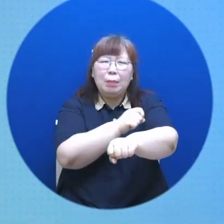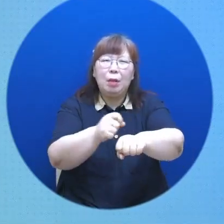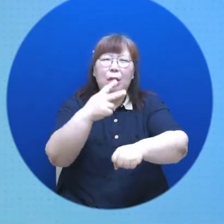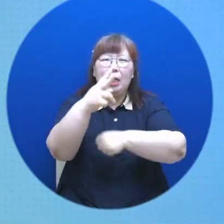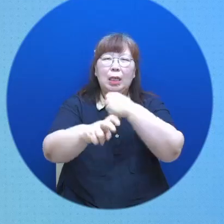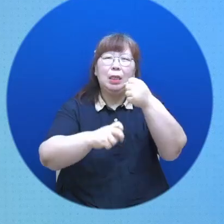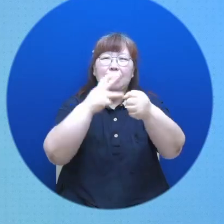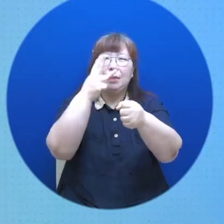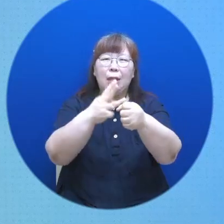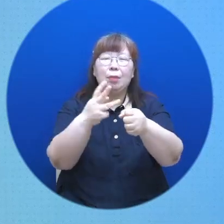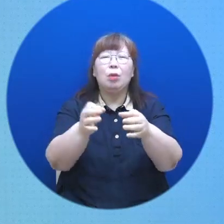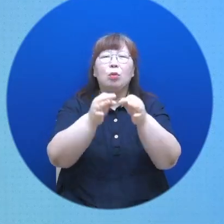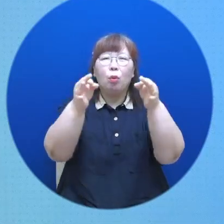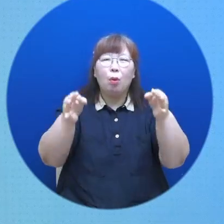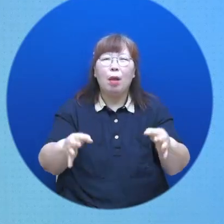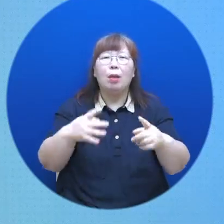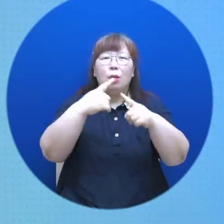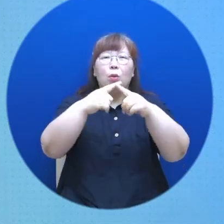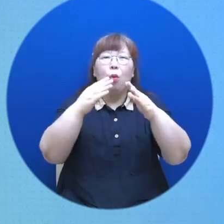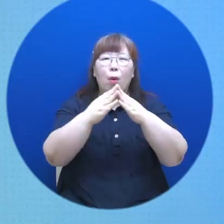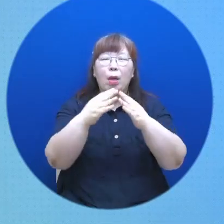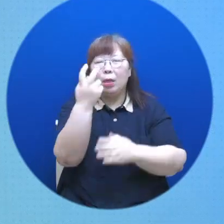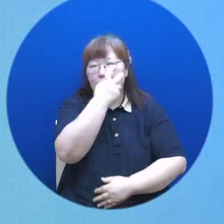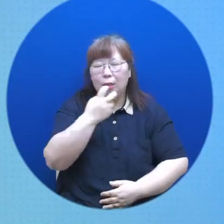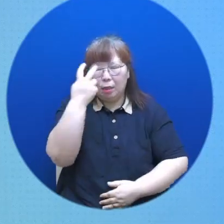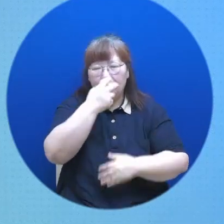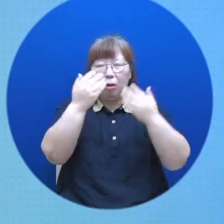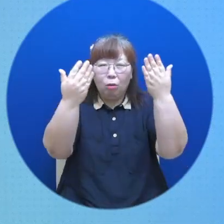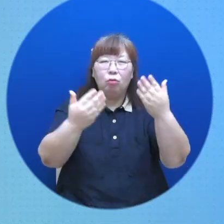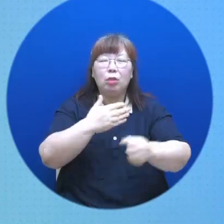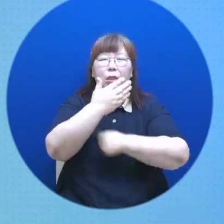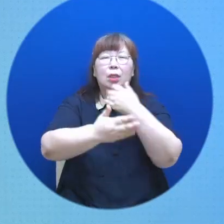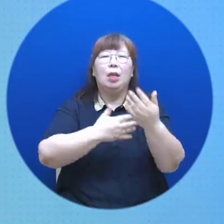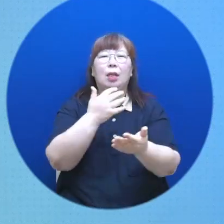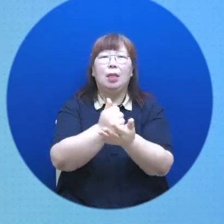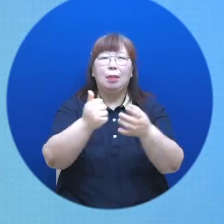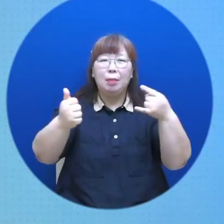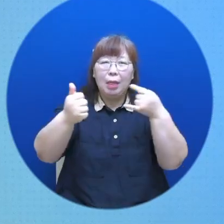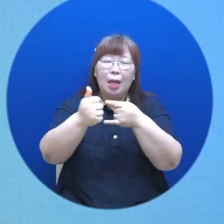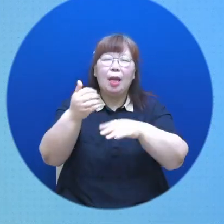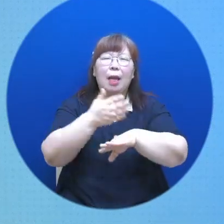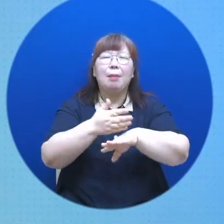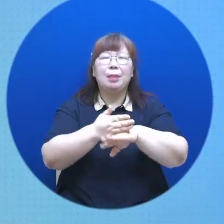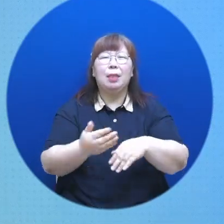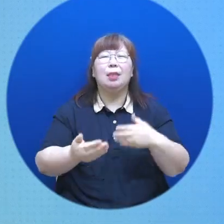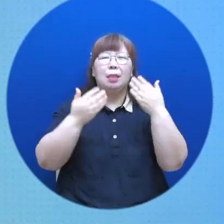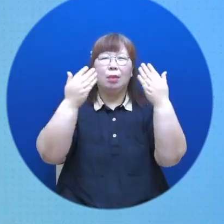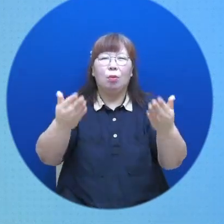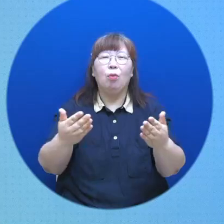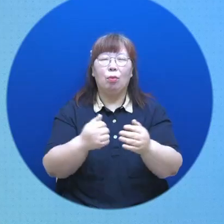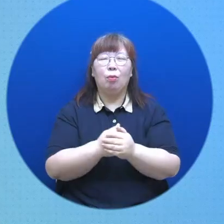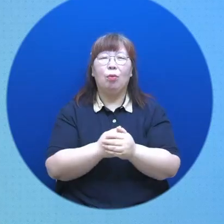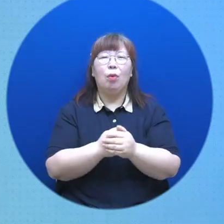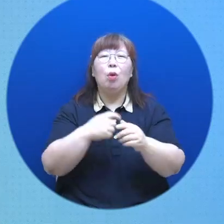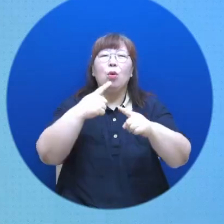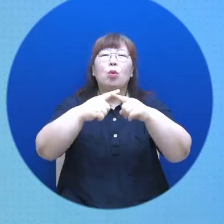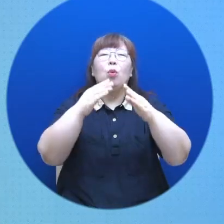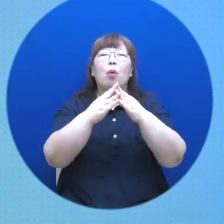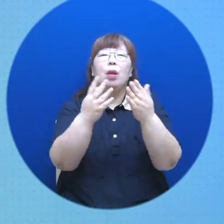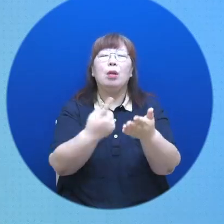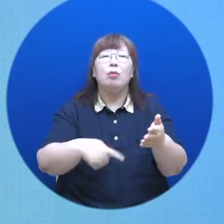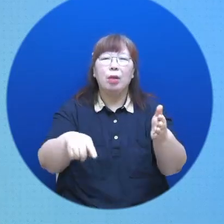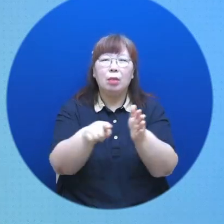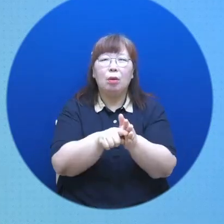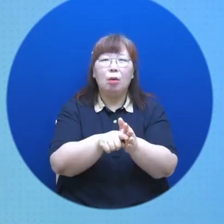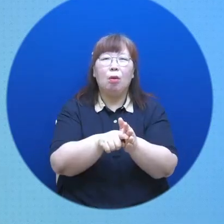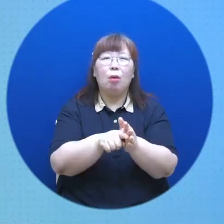23년간 우리 교회를 지켜주신 하나님께 감사하고, 또 우리 교회를 위해서